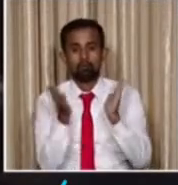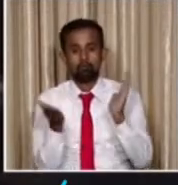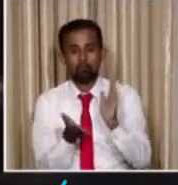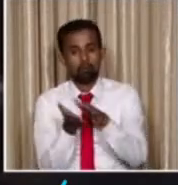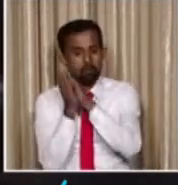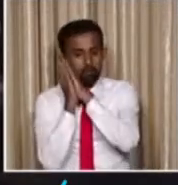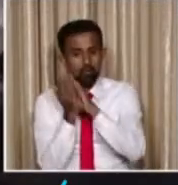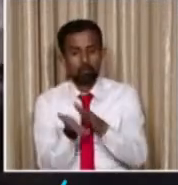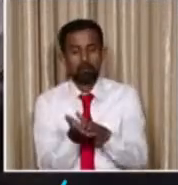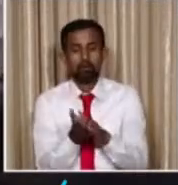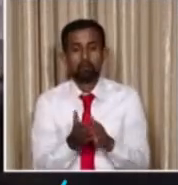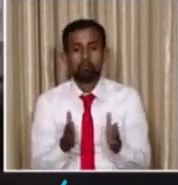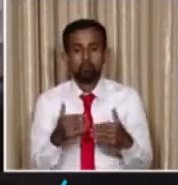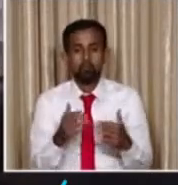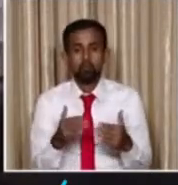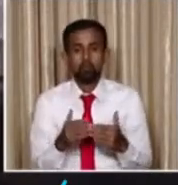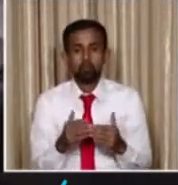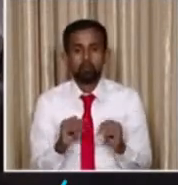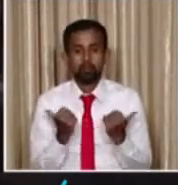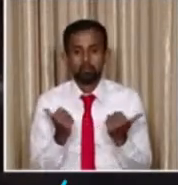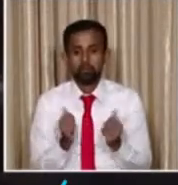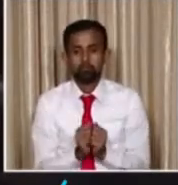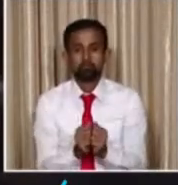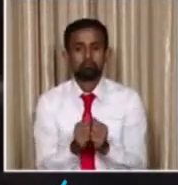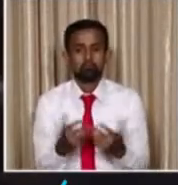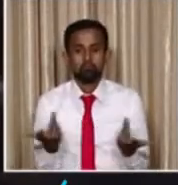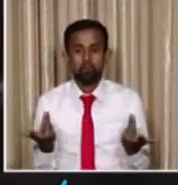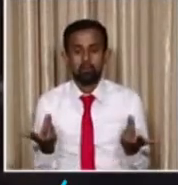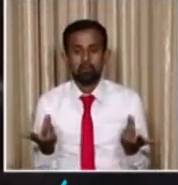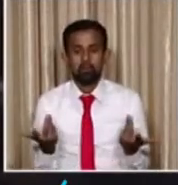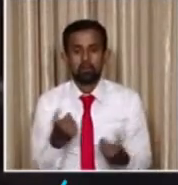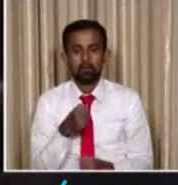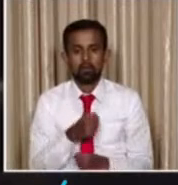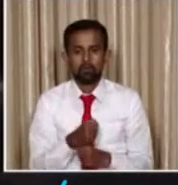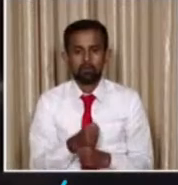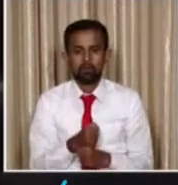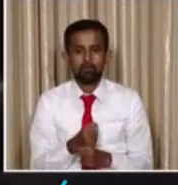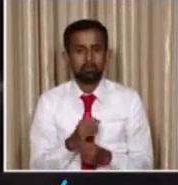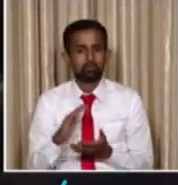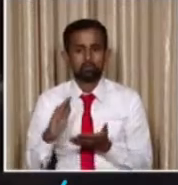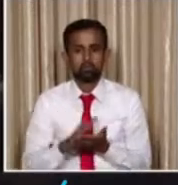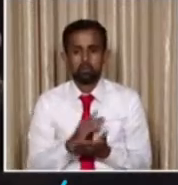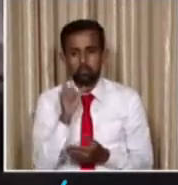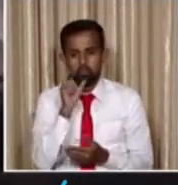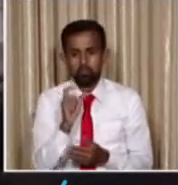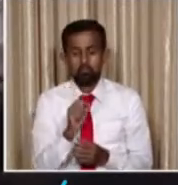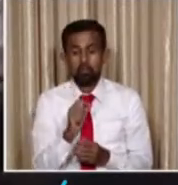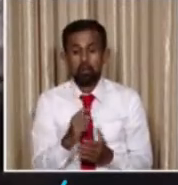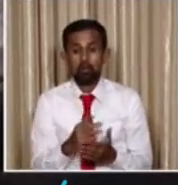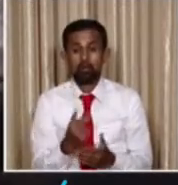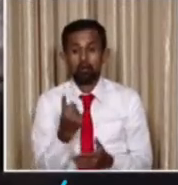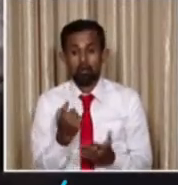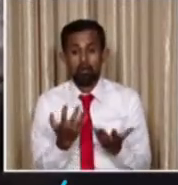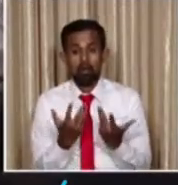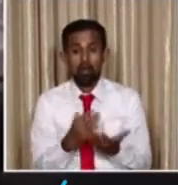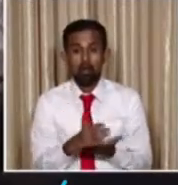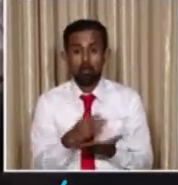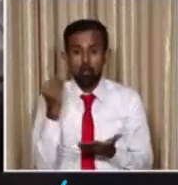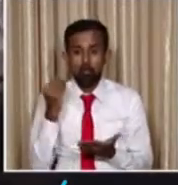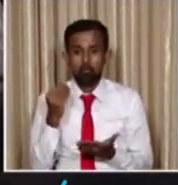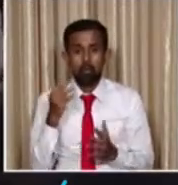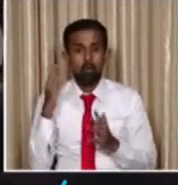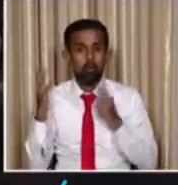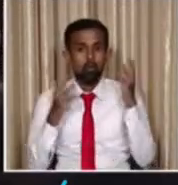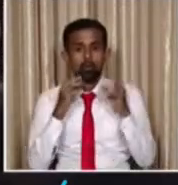ගන්නවා. අද තාමත් උන්ට ජීවත් වෙන්න විදිහක් නැහැ. හැබැයි ආණ්ඩුව තාම ඒ ගැන මුකුත් නැහැ. ඒ වගේ දහස් ගාණක් ඩුබායි වල විතරක් නෙමෙයි ලෝකෙ